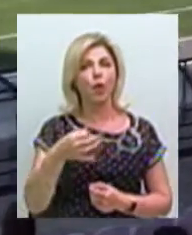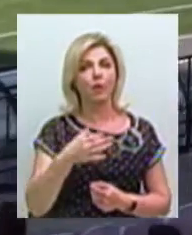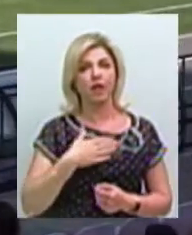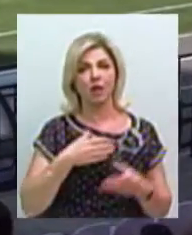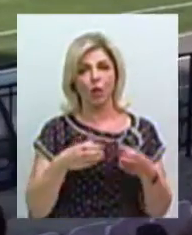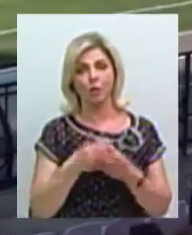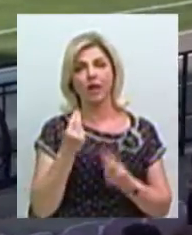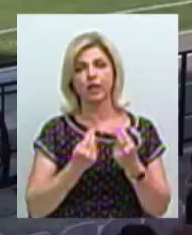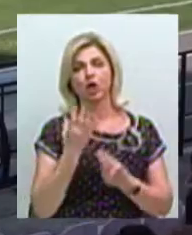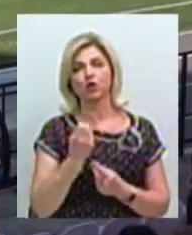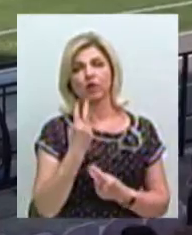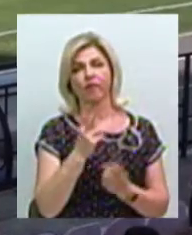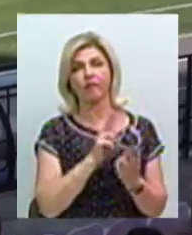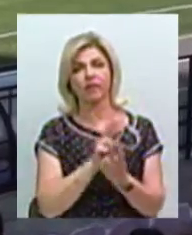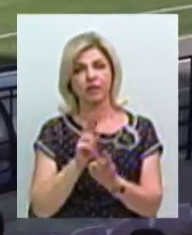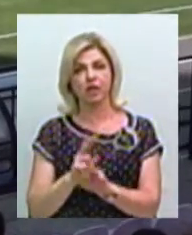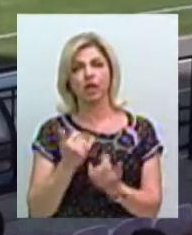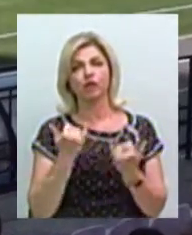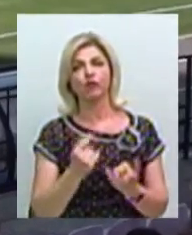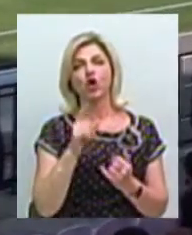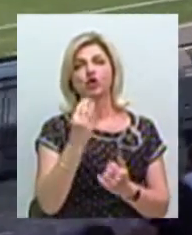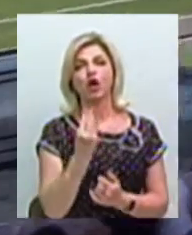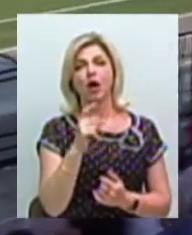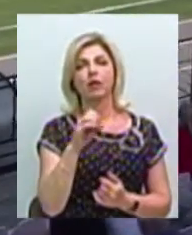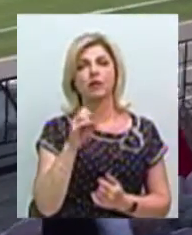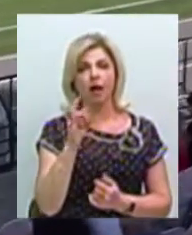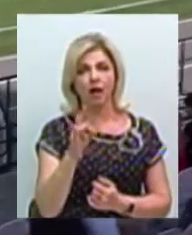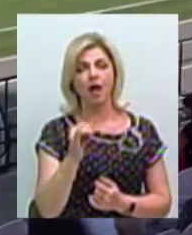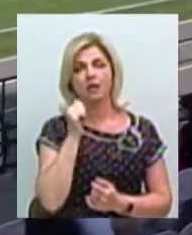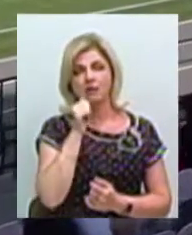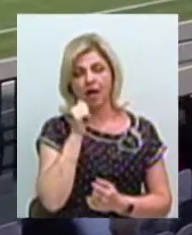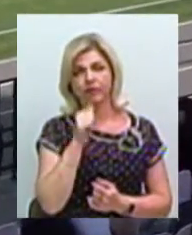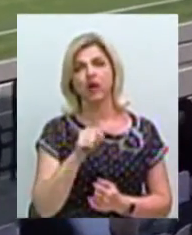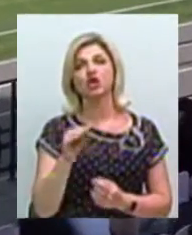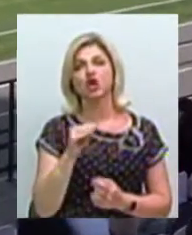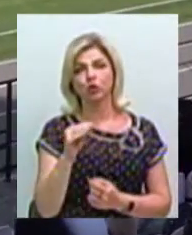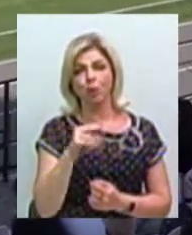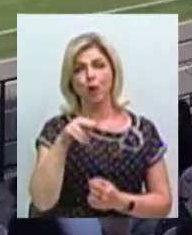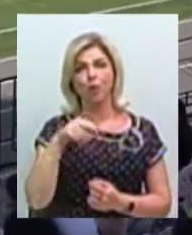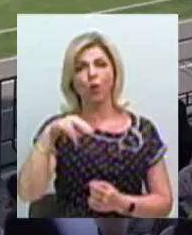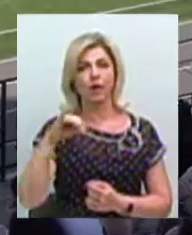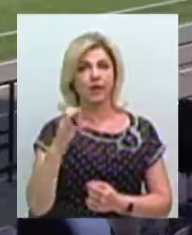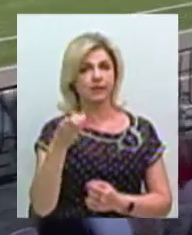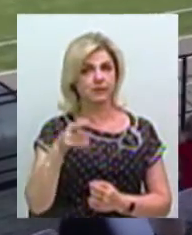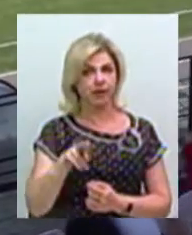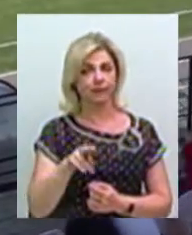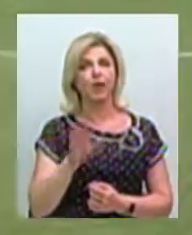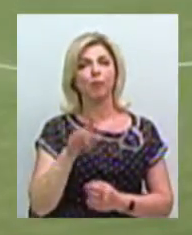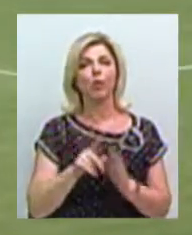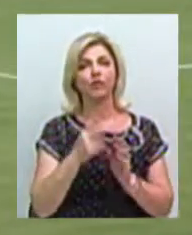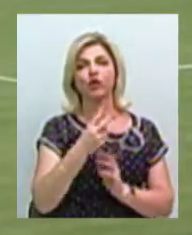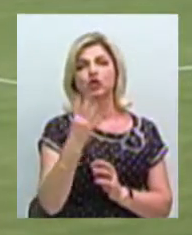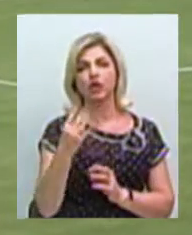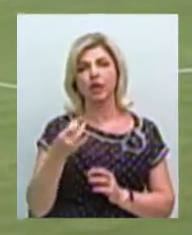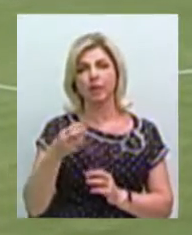зіграють ще 2 спаринги. Сьогодні з «Шахтарем» 21, завтра проти Житомирського Полісся. 27 липня розпочнеться чемпіонат України серед